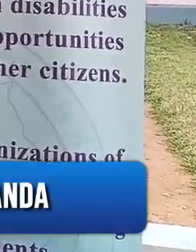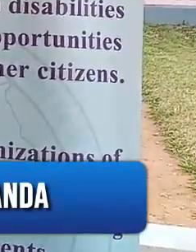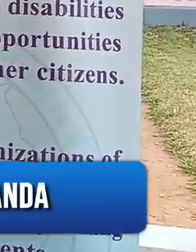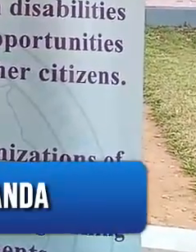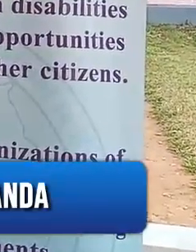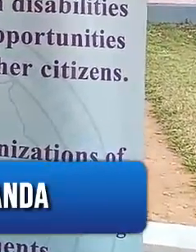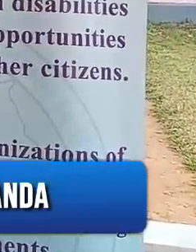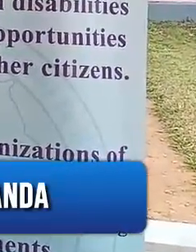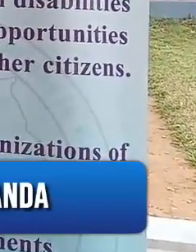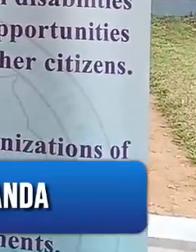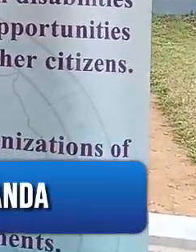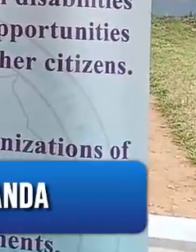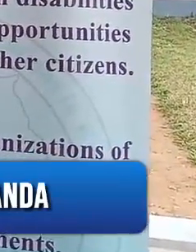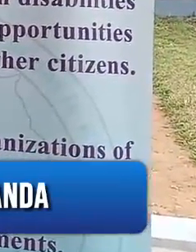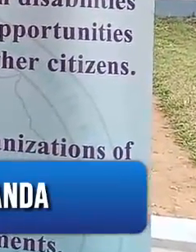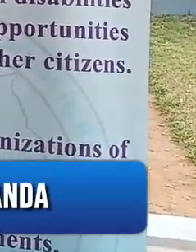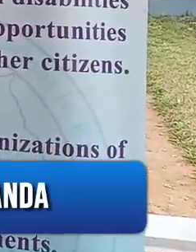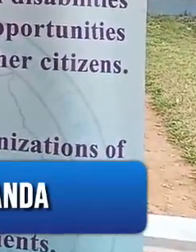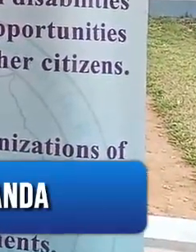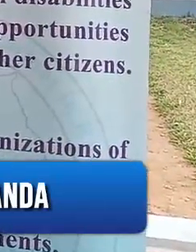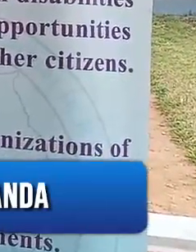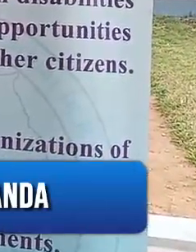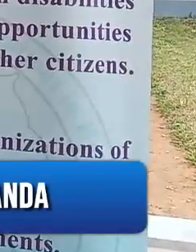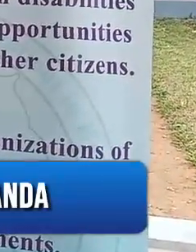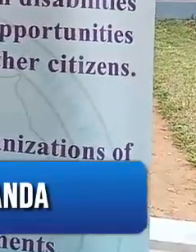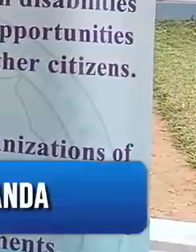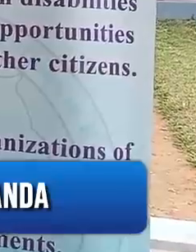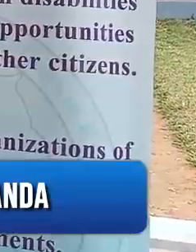kubahwitura, kugira ngo bumve ko umwana ufite ubumuga